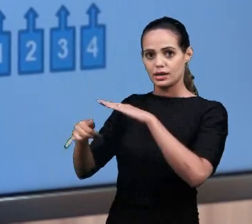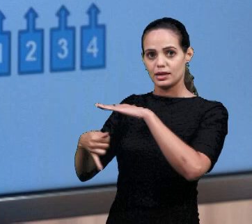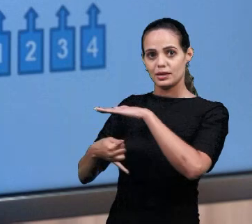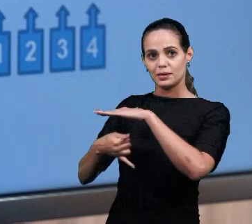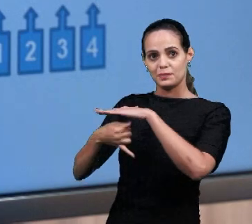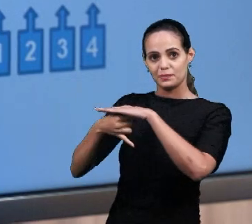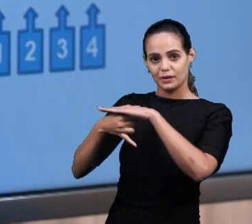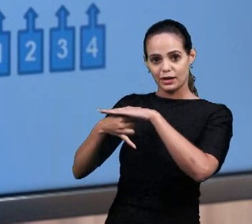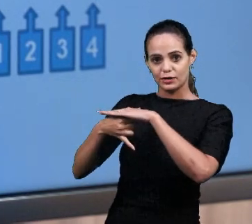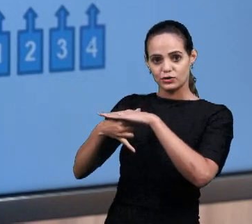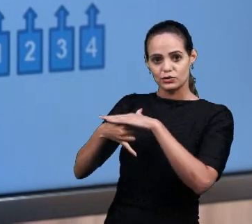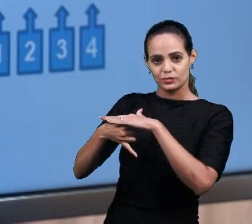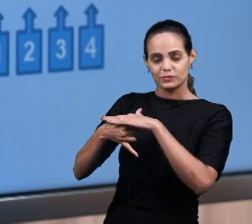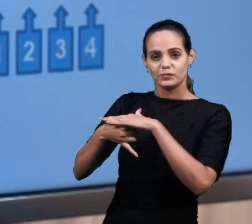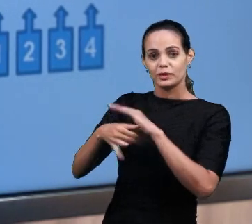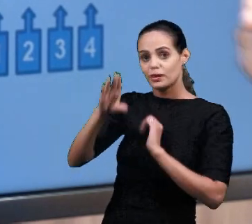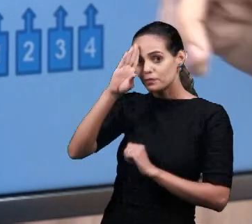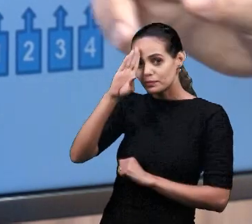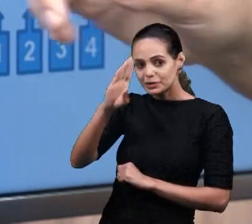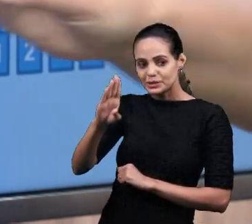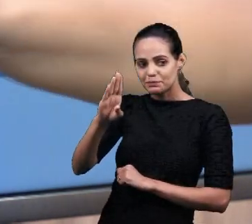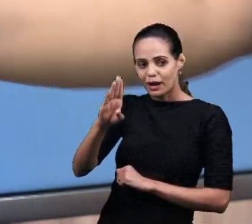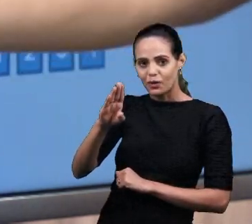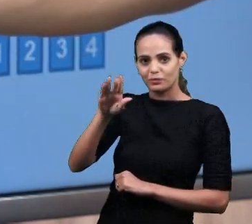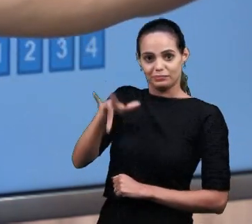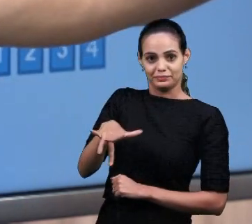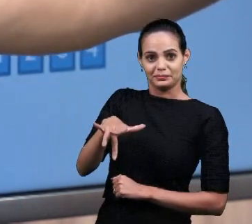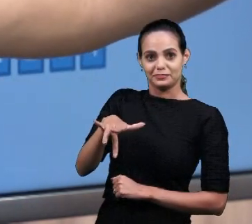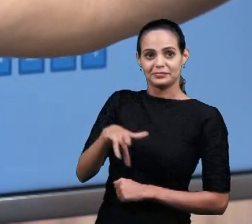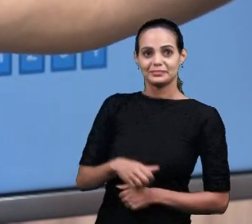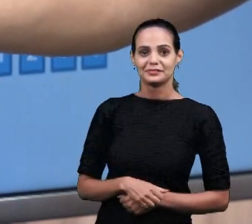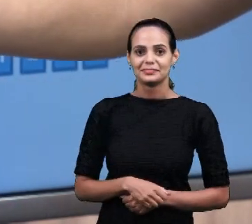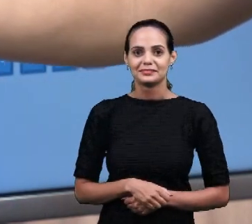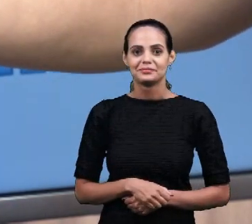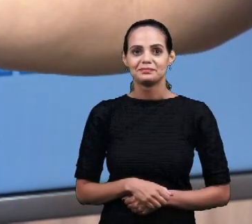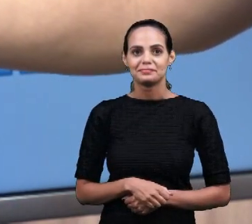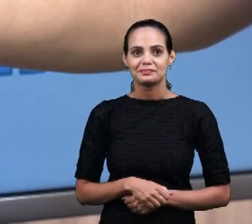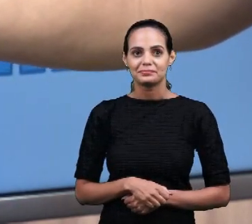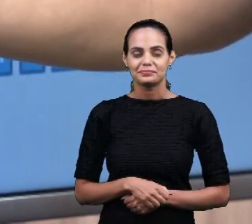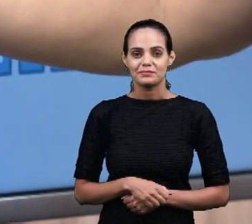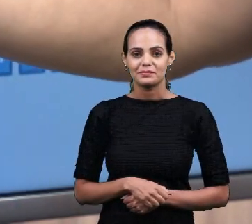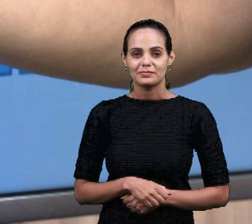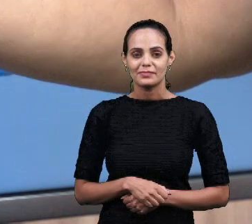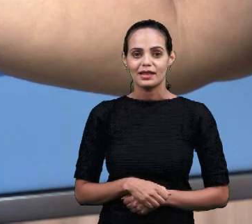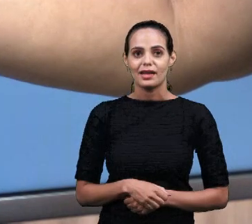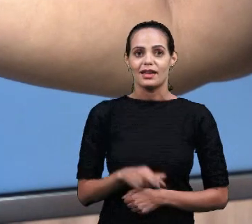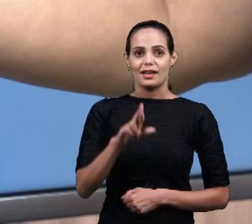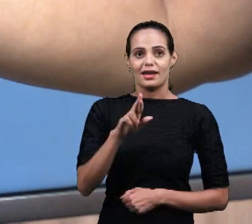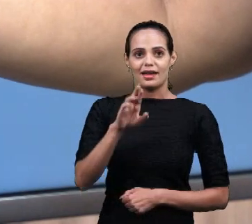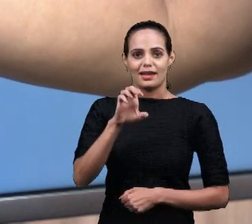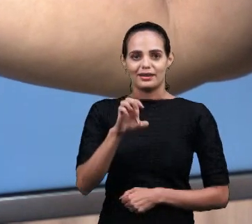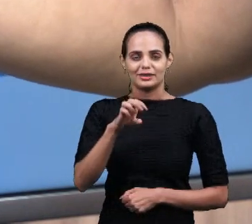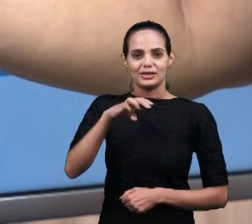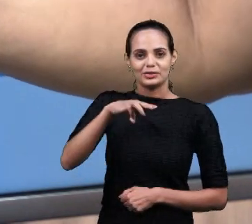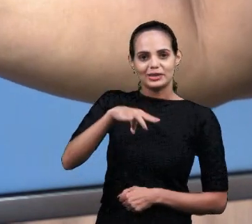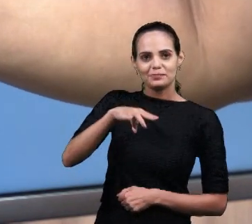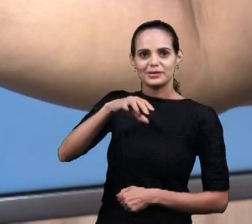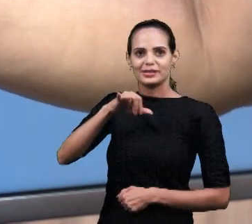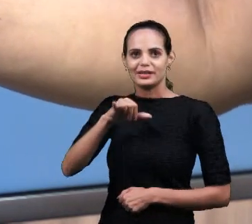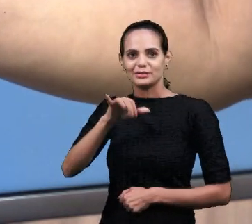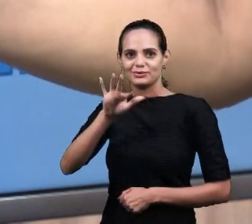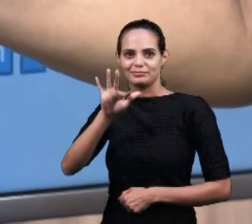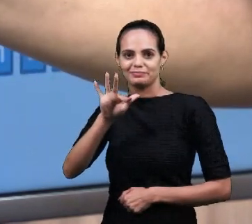état fondamental. Nous allons lire les notes. Ré, mi, Fá